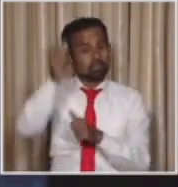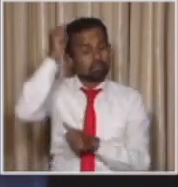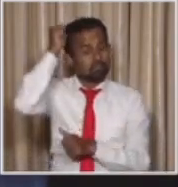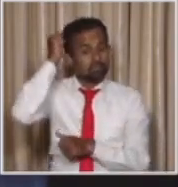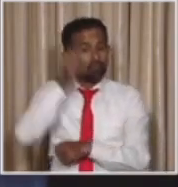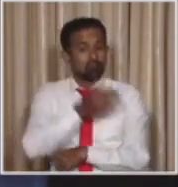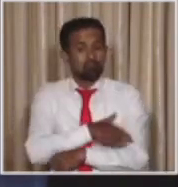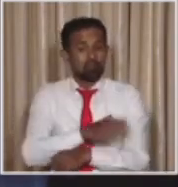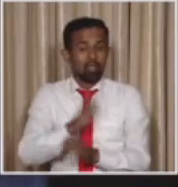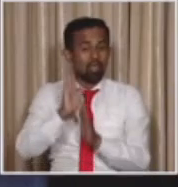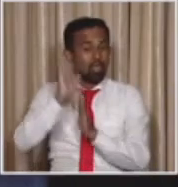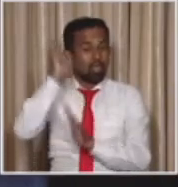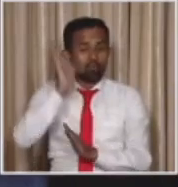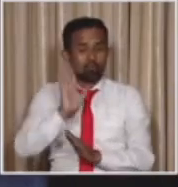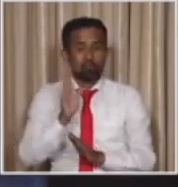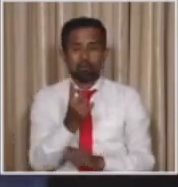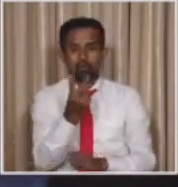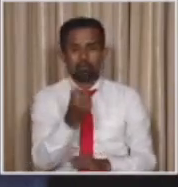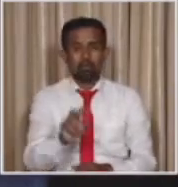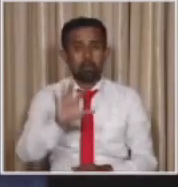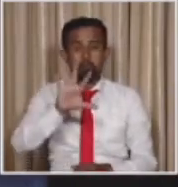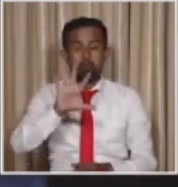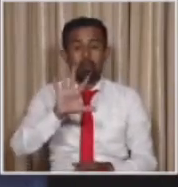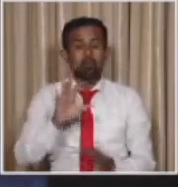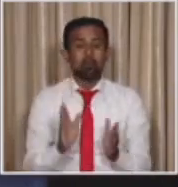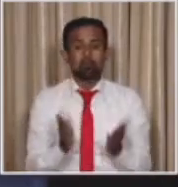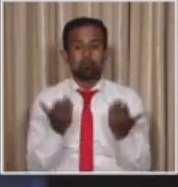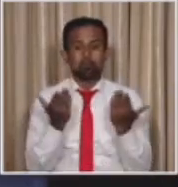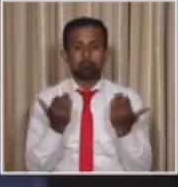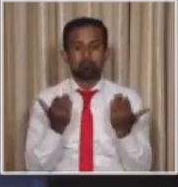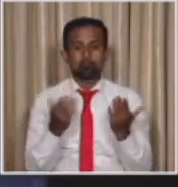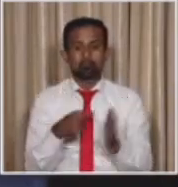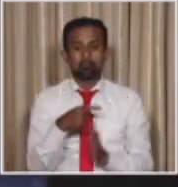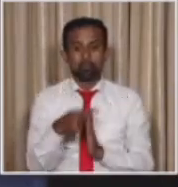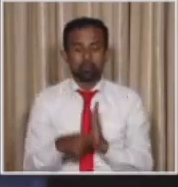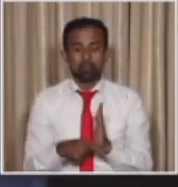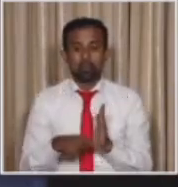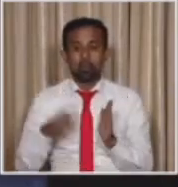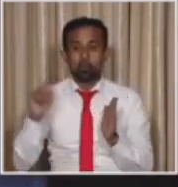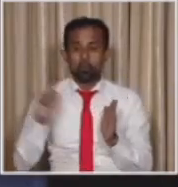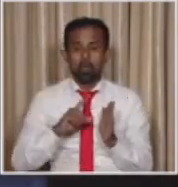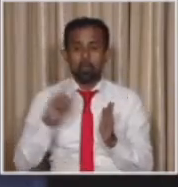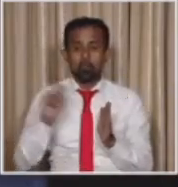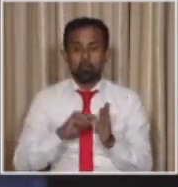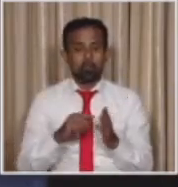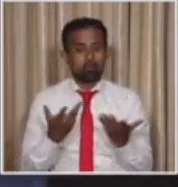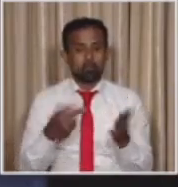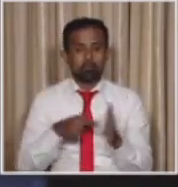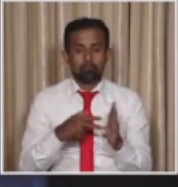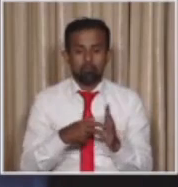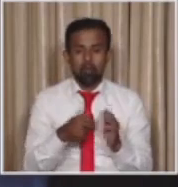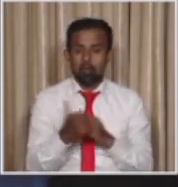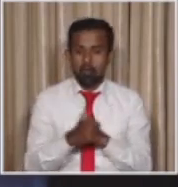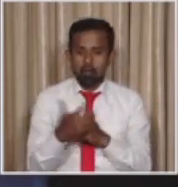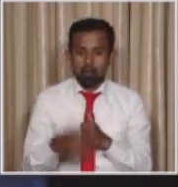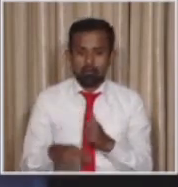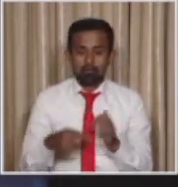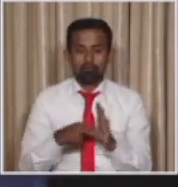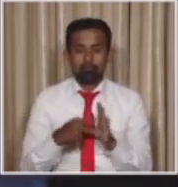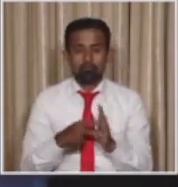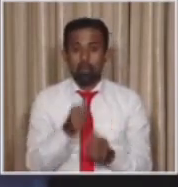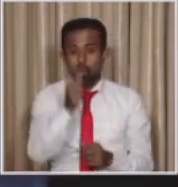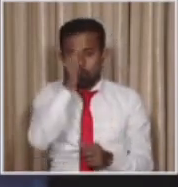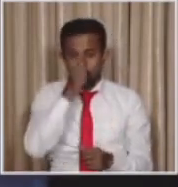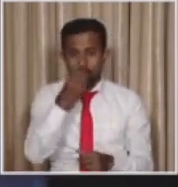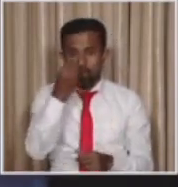දුර ඉතිහාසයක් නෙමේ 2005 ආරම්භ කරපු මේ රටට ආදායම් ගේන්නේ නැති ව්‍යාපෘති හදලා මේ රටේ ව්‍යාපෘති වලින්